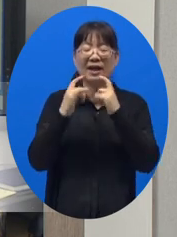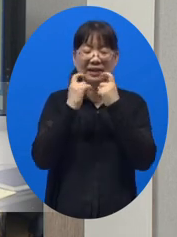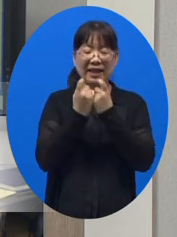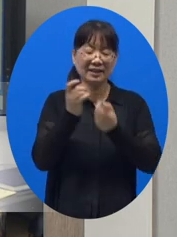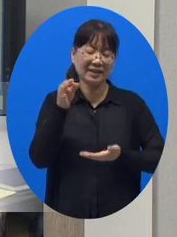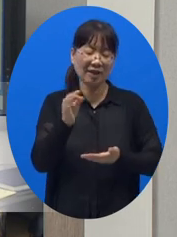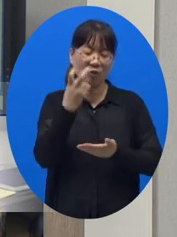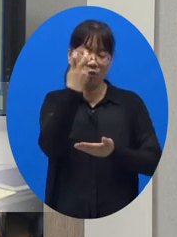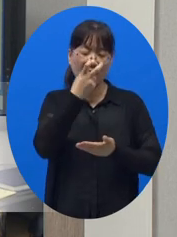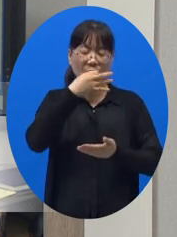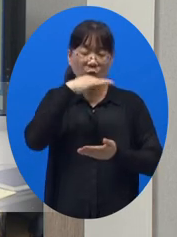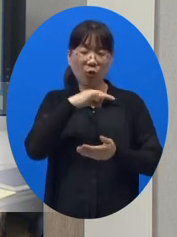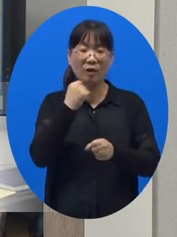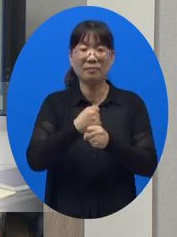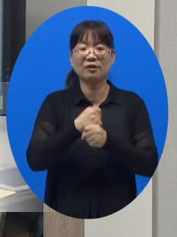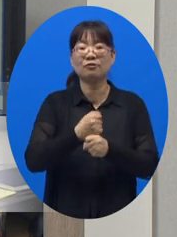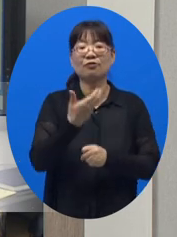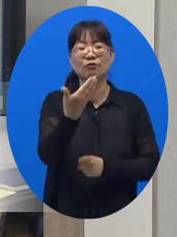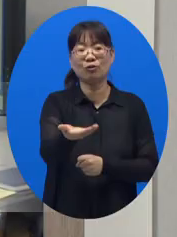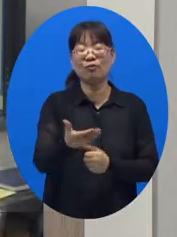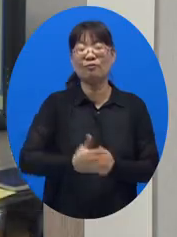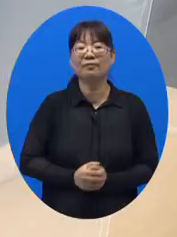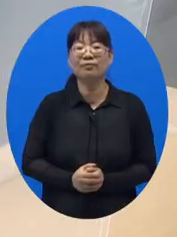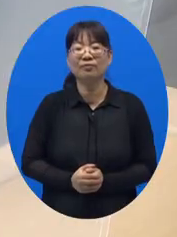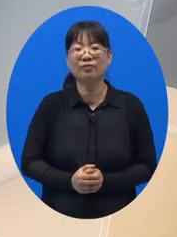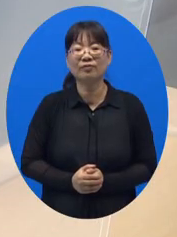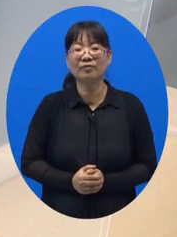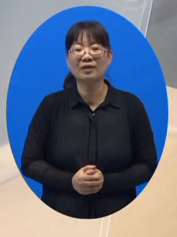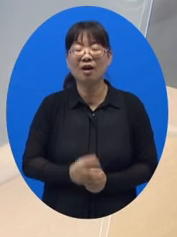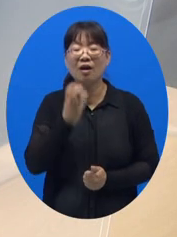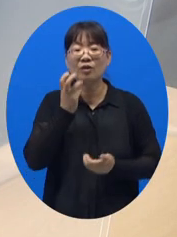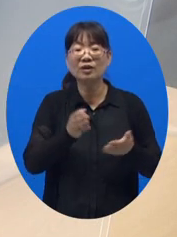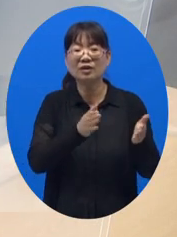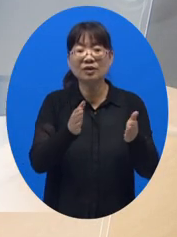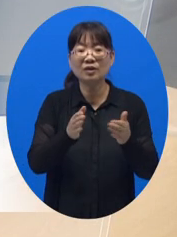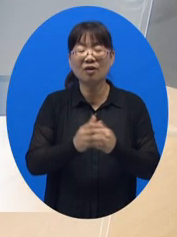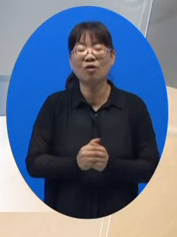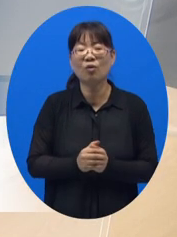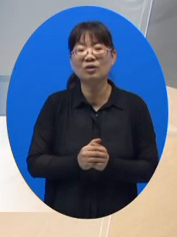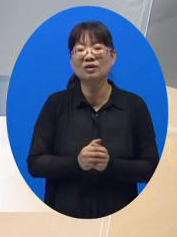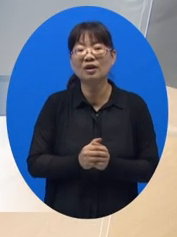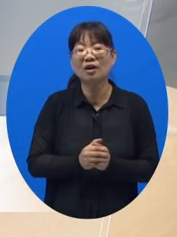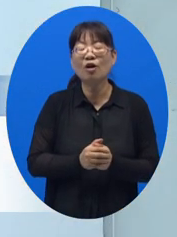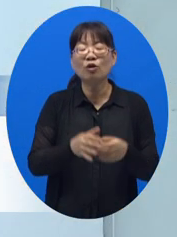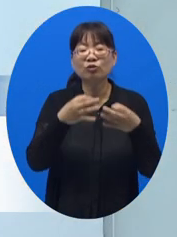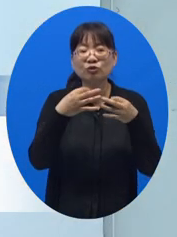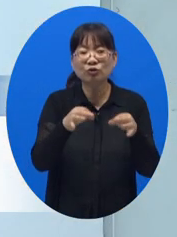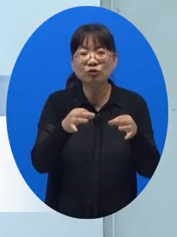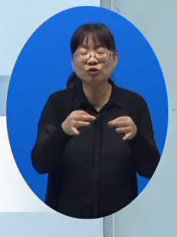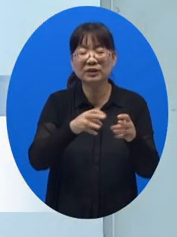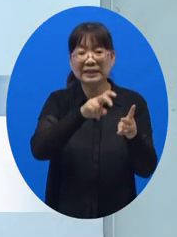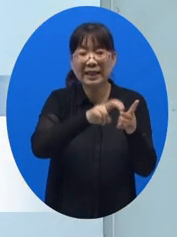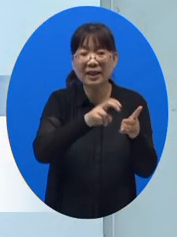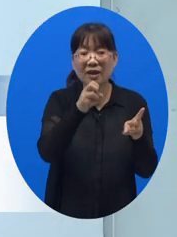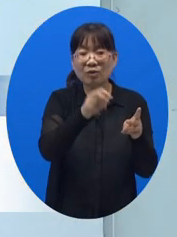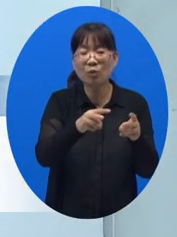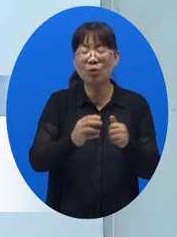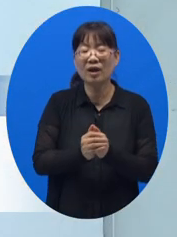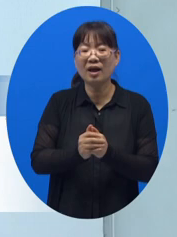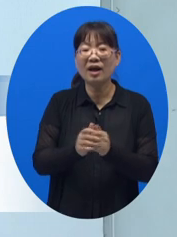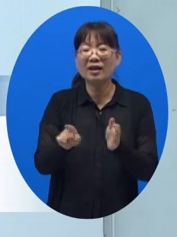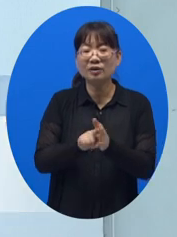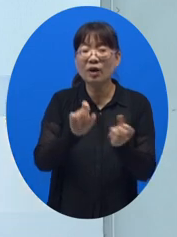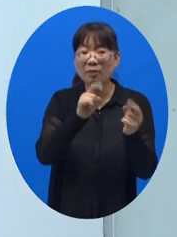또 개인 자산관리를 더 효율적으로 할 수 있도록 교육은 경기도 서민금융복지지원센터나